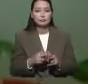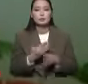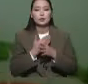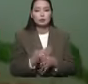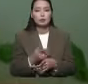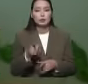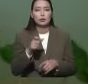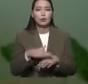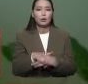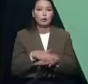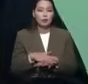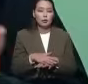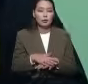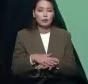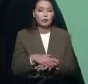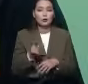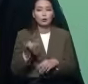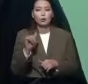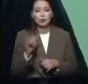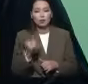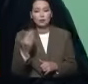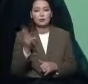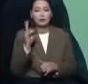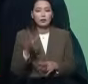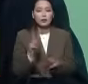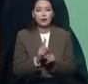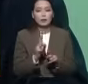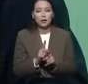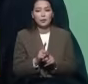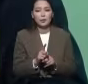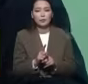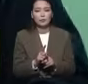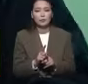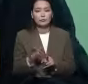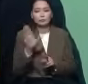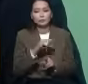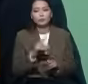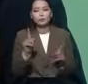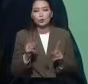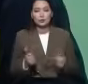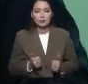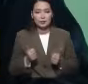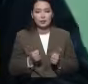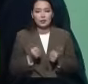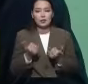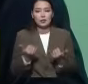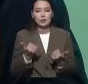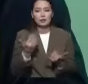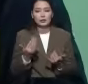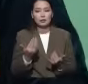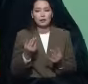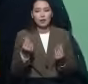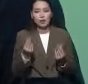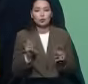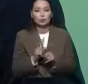келдік. Көлігіне, баратын пәтеріне, жаңа құжаттарына барлығына қолымызға келгенше жаңағыдай ақшалай,